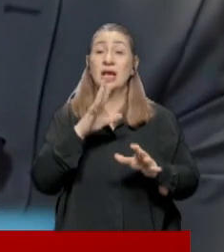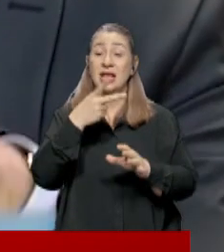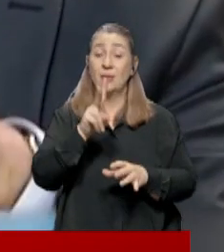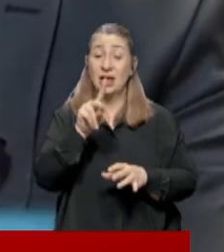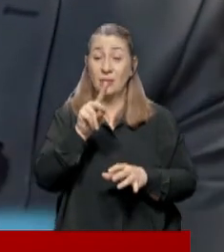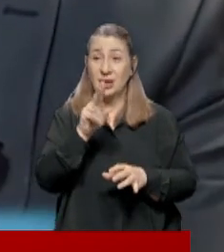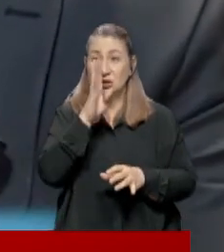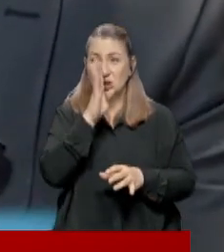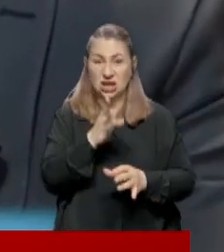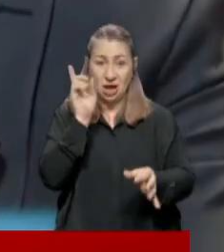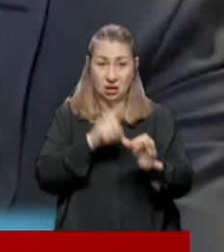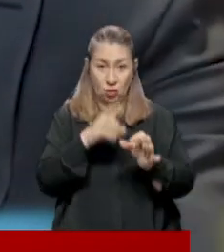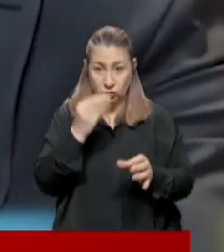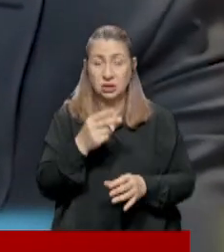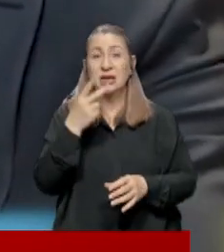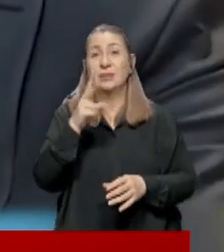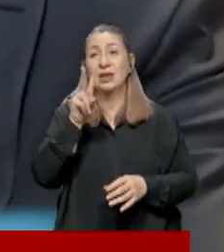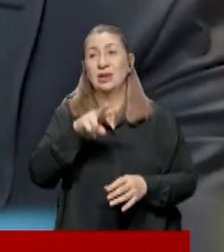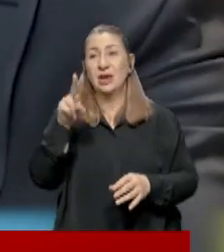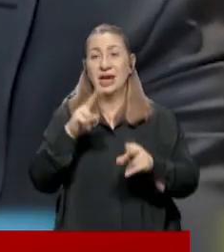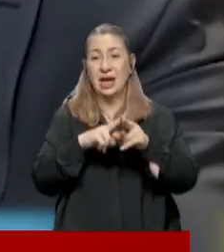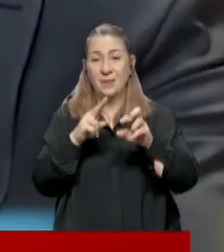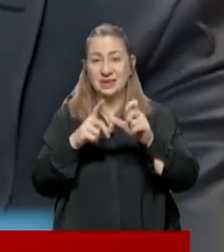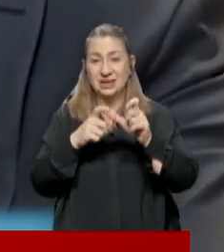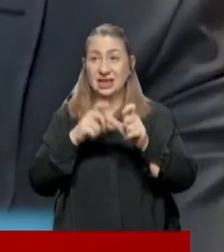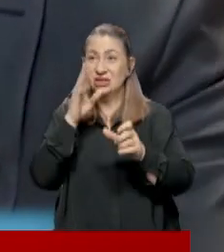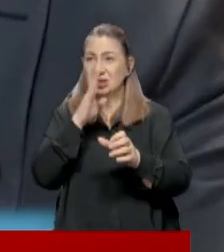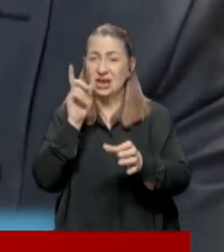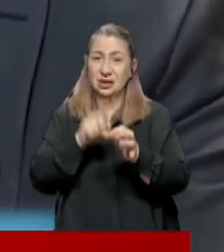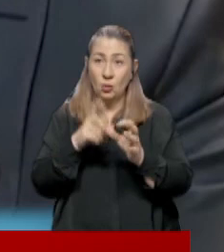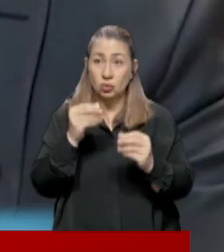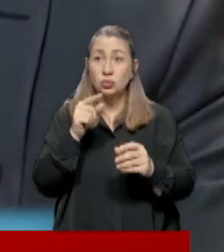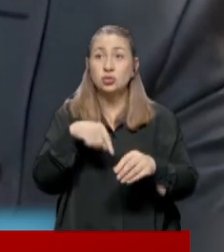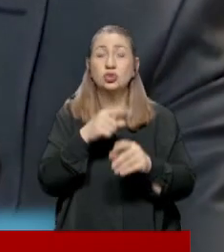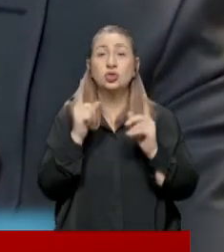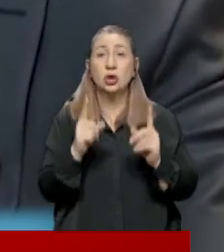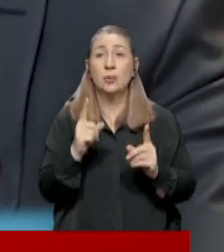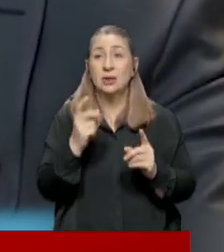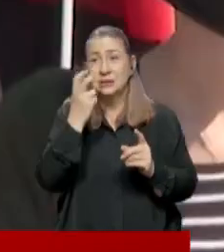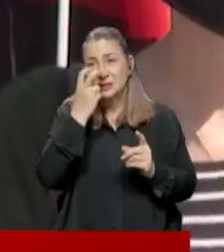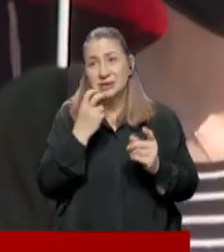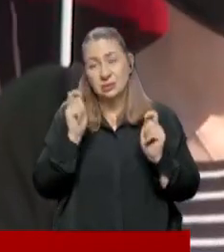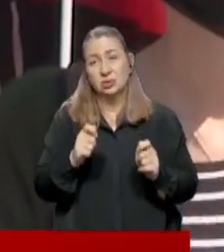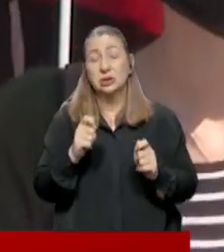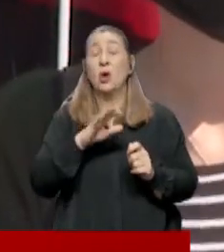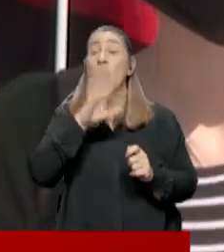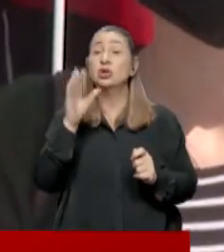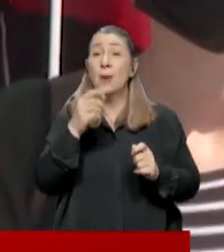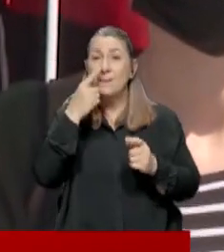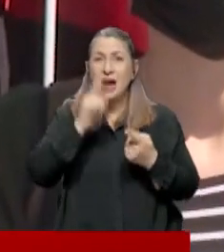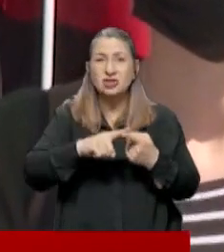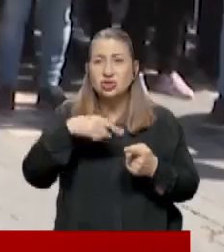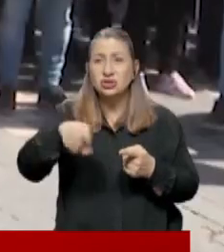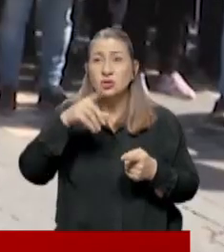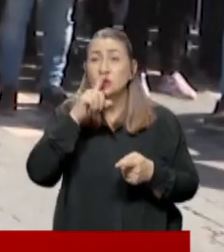2021'de ciddi adam olsun 2022'de ki KPSS ciddi atan olsun ya burada bu dönem Özen gösterin onlarca branşta